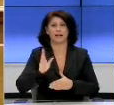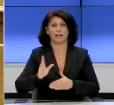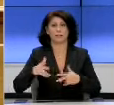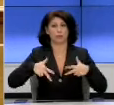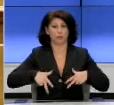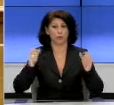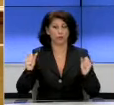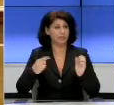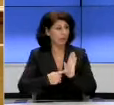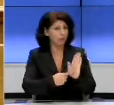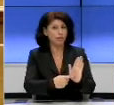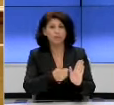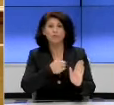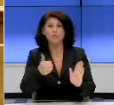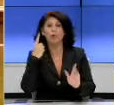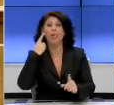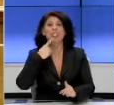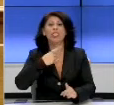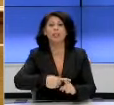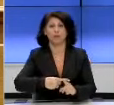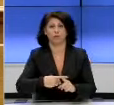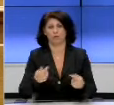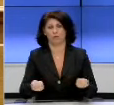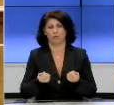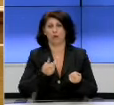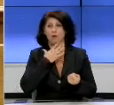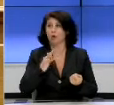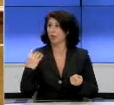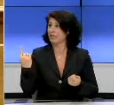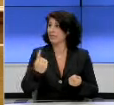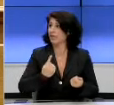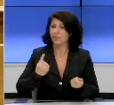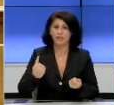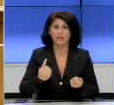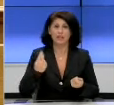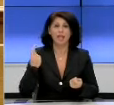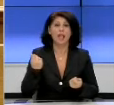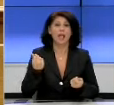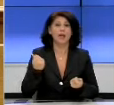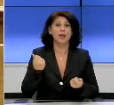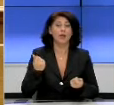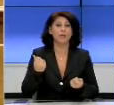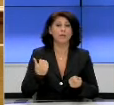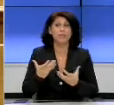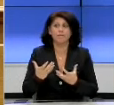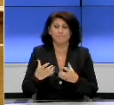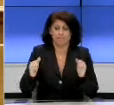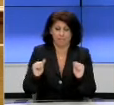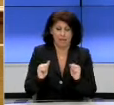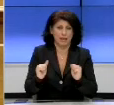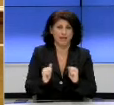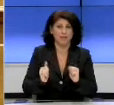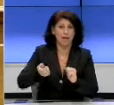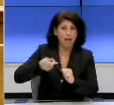Ξανθός, έχουν να επιδείξουν μόνο ένα θετικό έργο. Διότι σε συνθήκες δημοσιονομικής ασφυξίας ήρθανε και